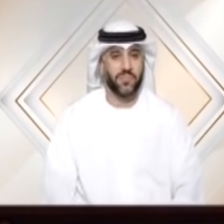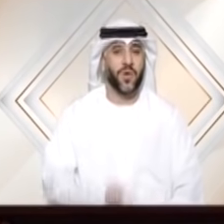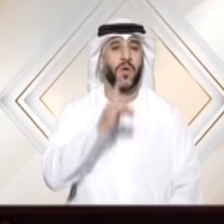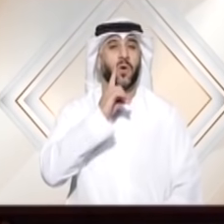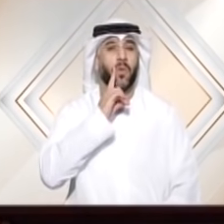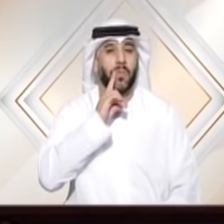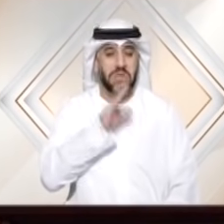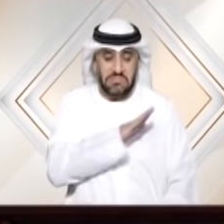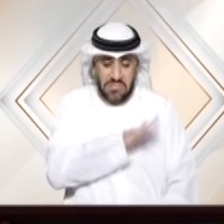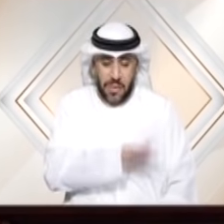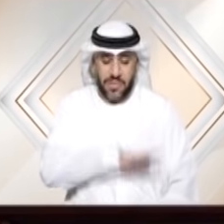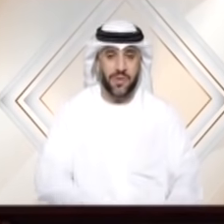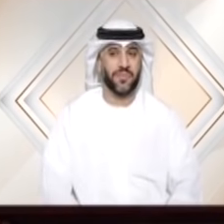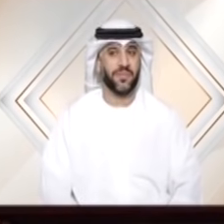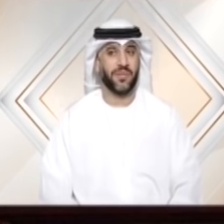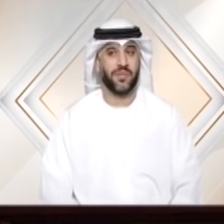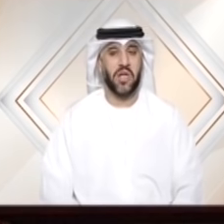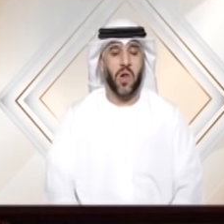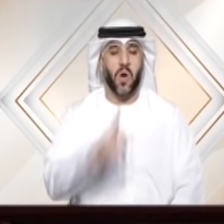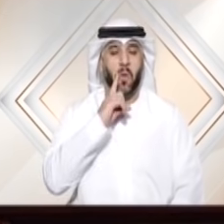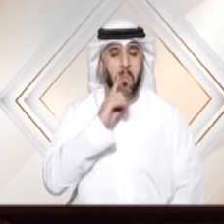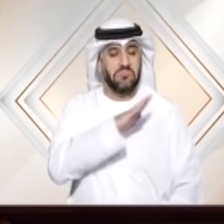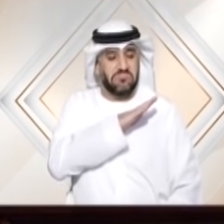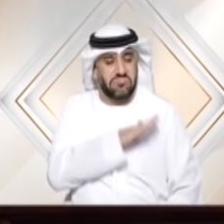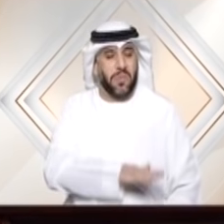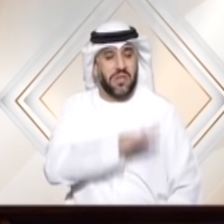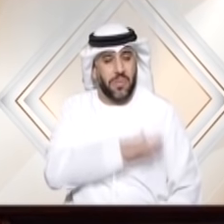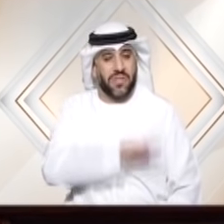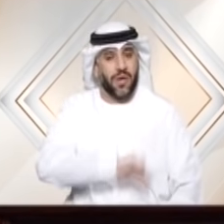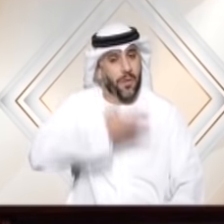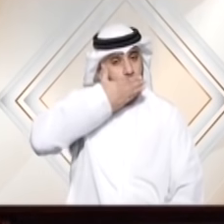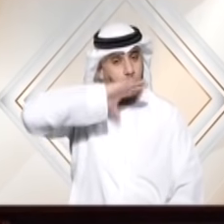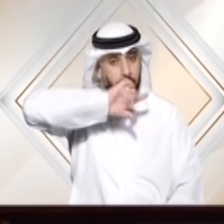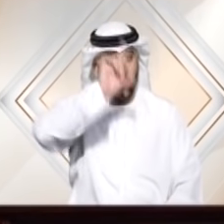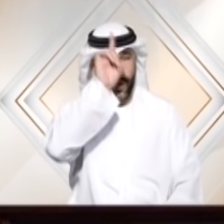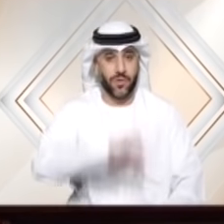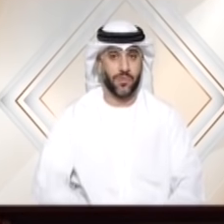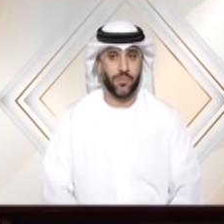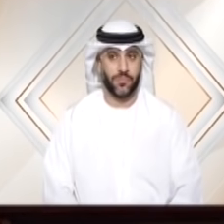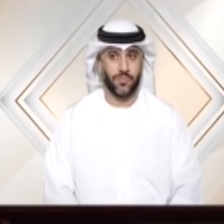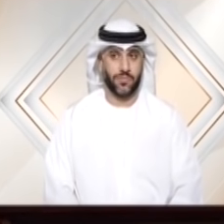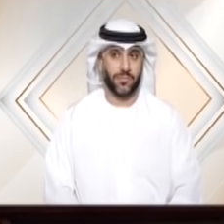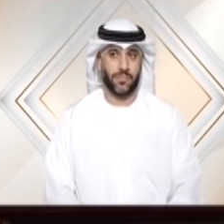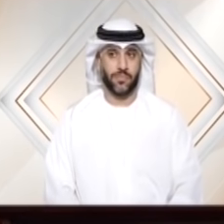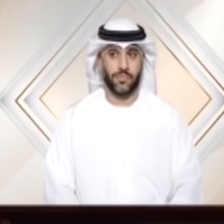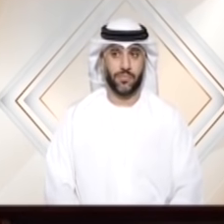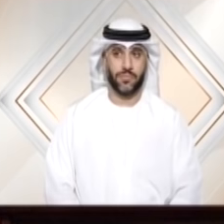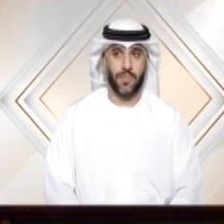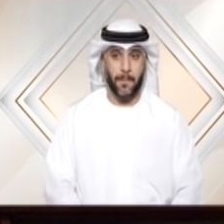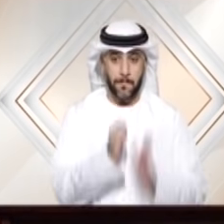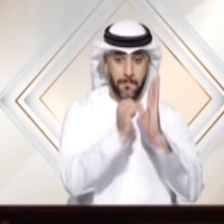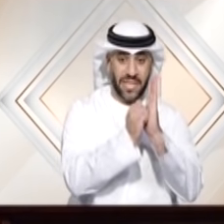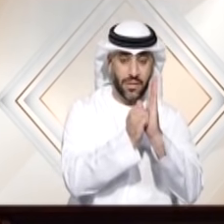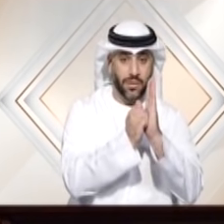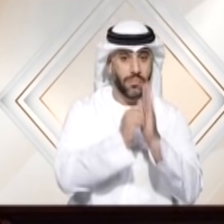علي الله يسعدها أم وسيم، صبرت علي كثير صبرت علي. نقلت لبيت أمام مسجد،